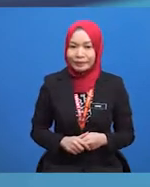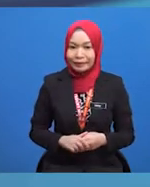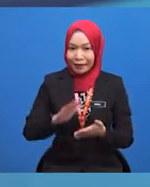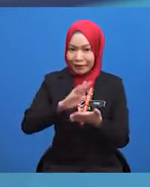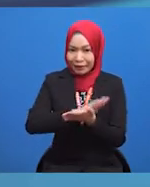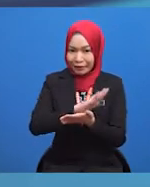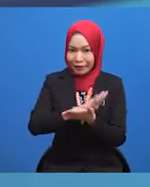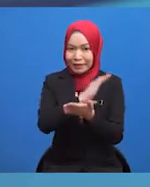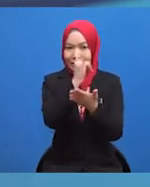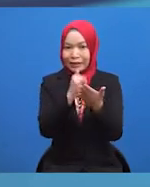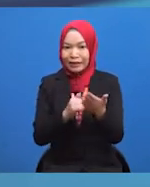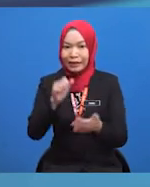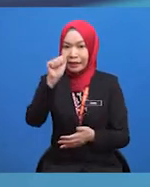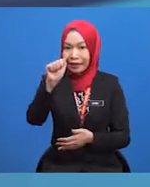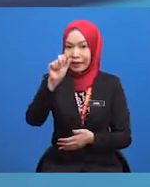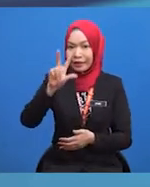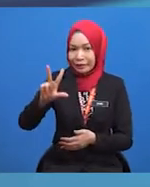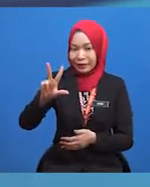kertas lakaran A3,